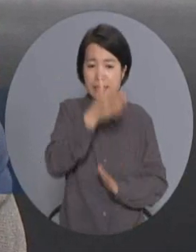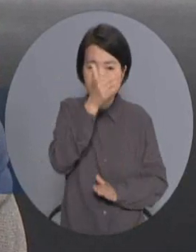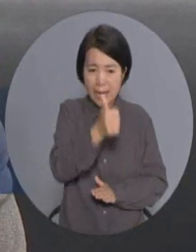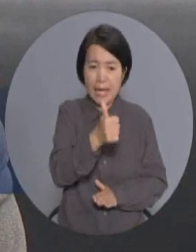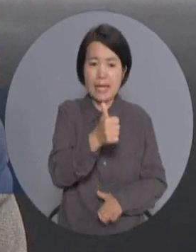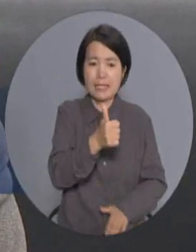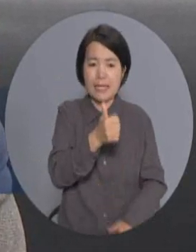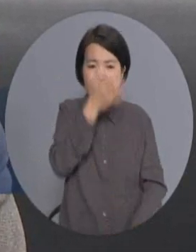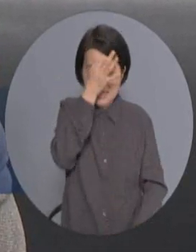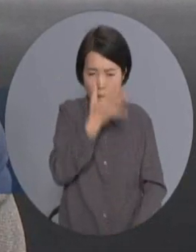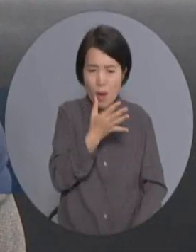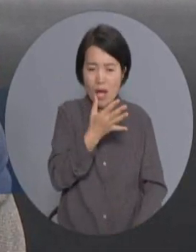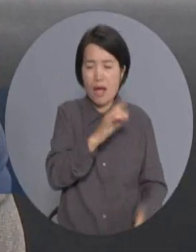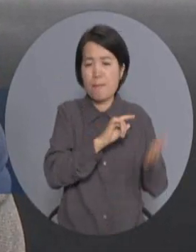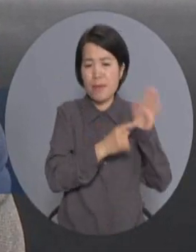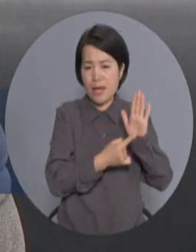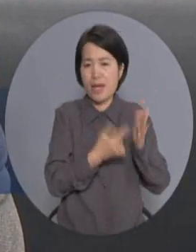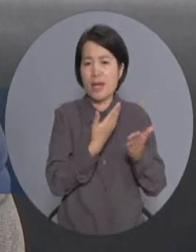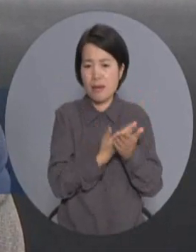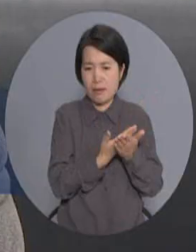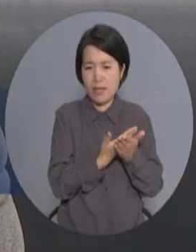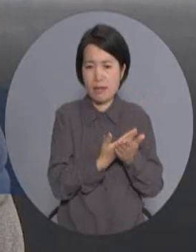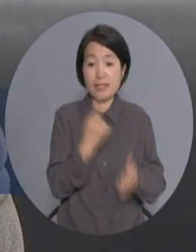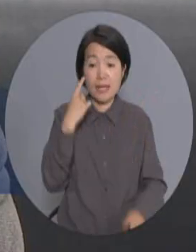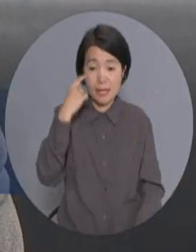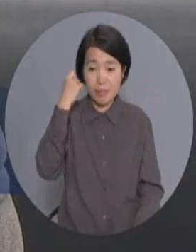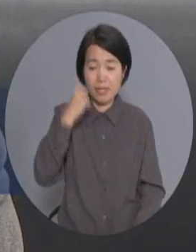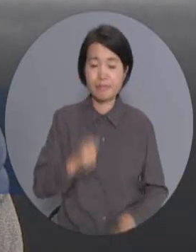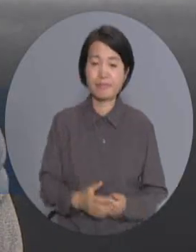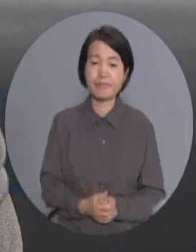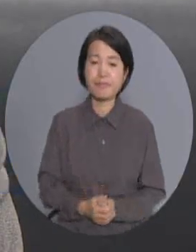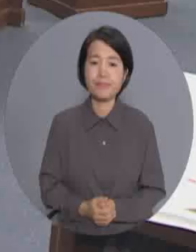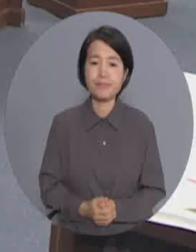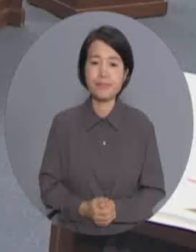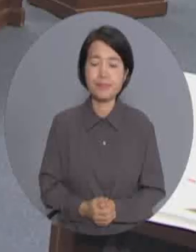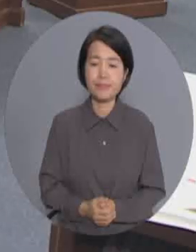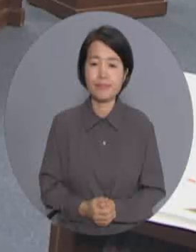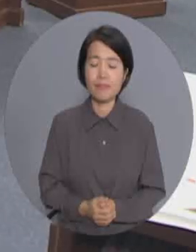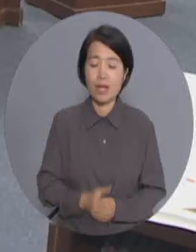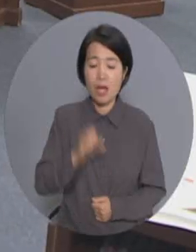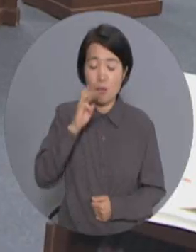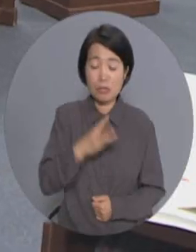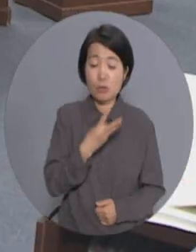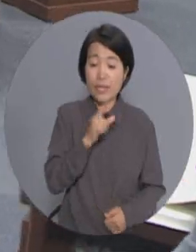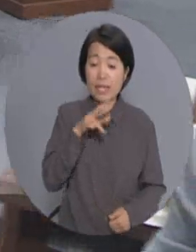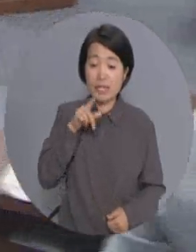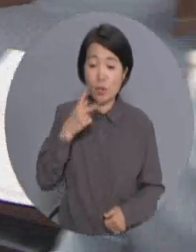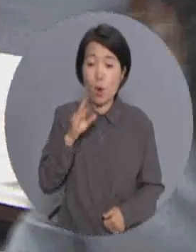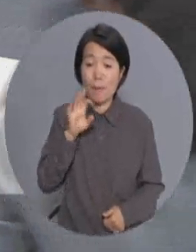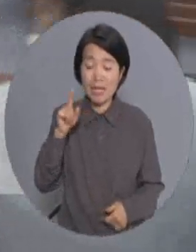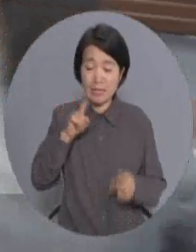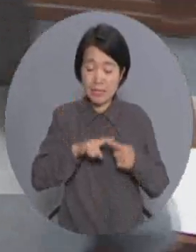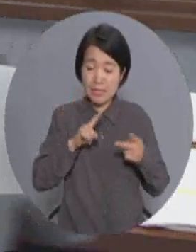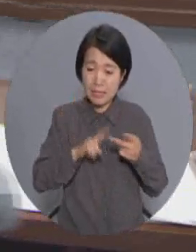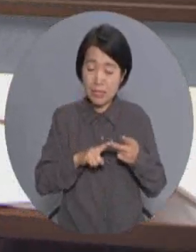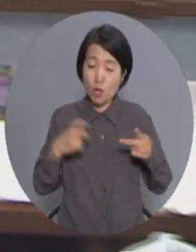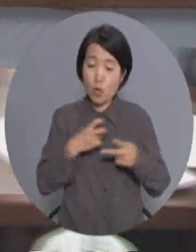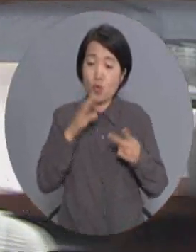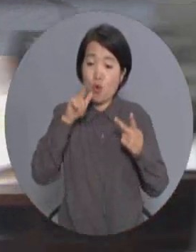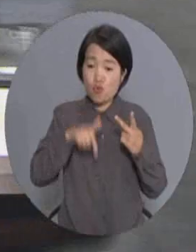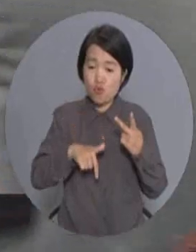시장께서 제가 생각 사과 성명을 분명히 하셔야 된다 이렇게 생각을 하고 있고요. 광주 테크노파크와 통합공항교통국에